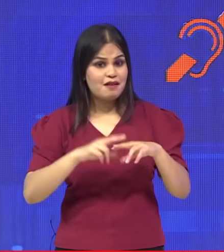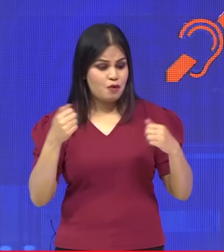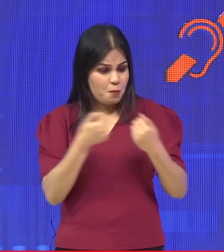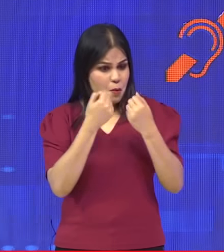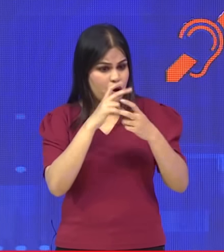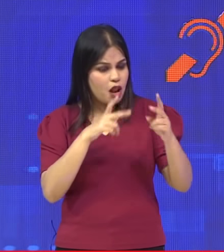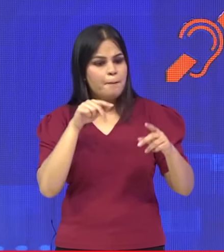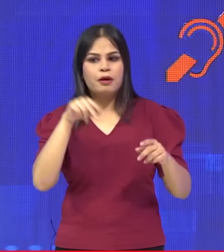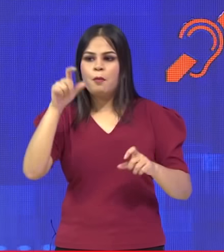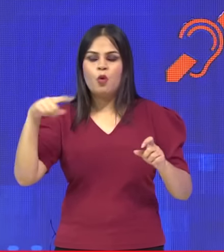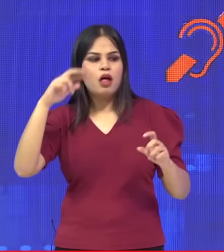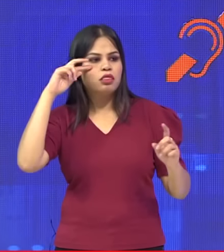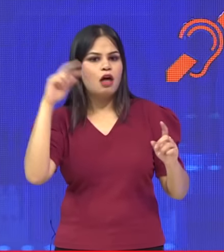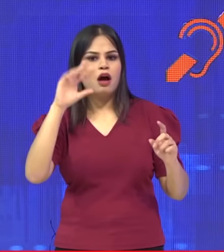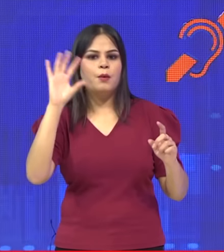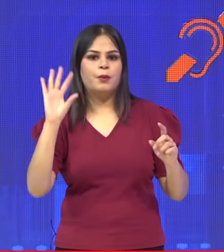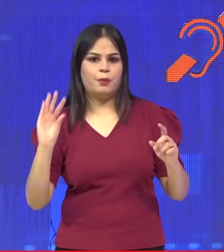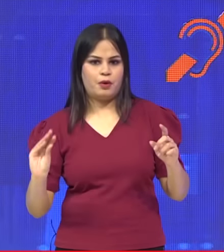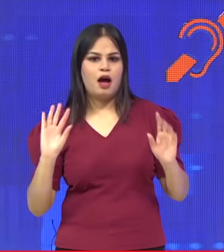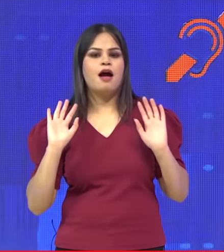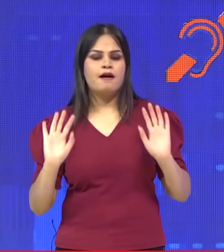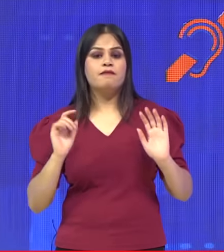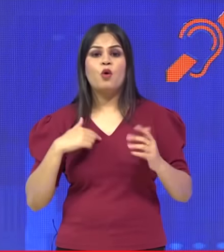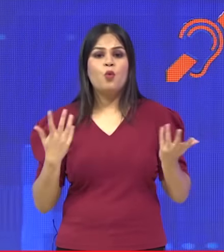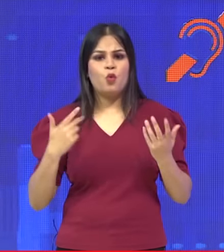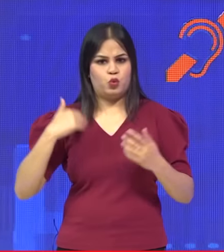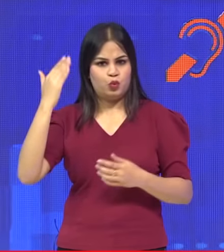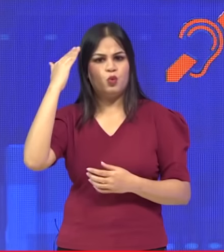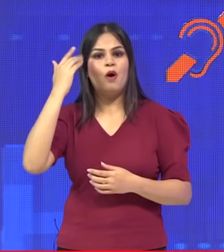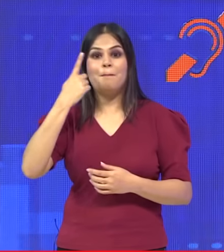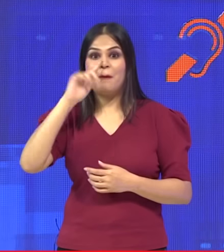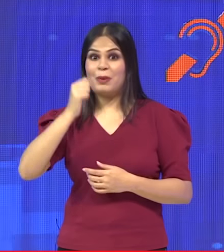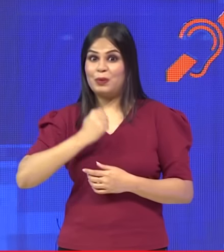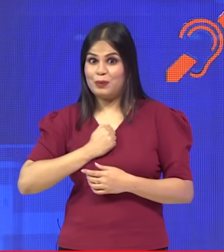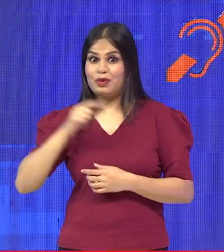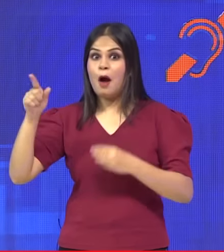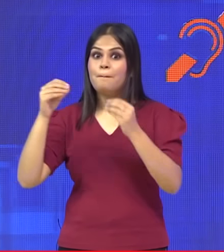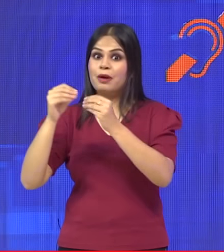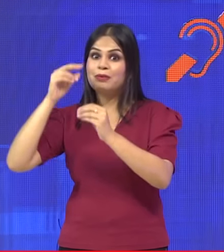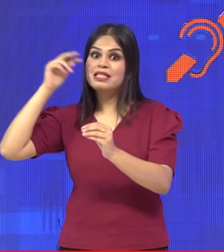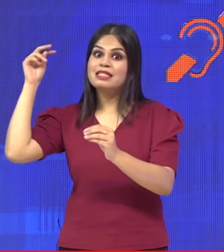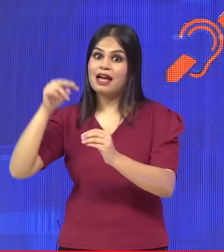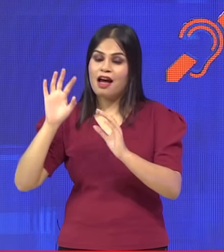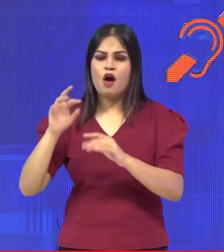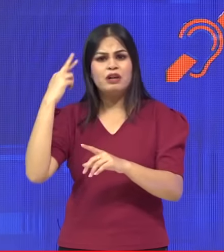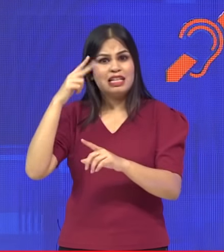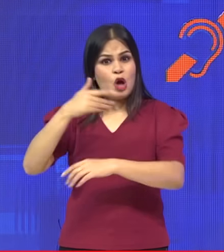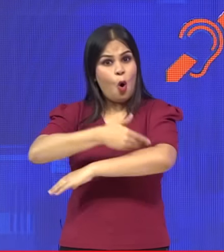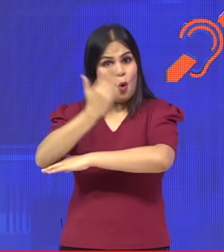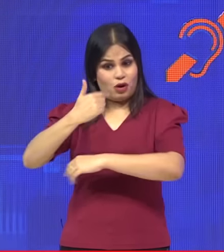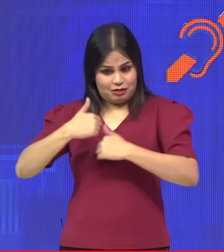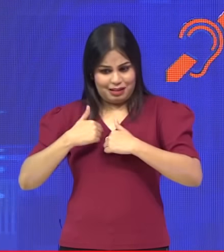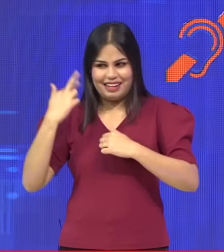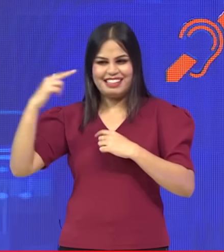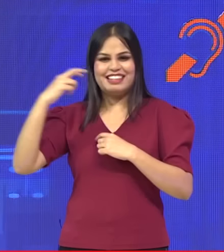रुक जाति है अब मुझे पता है की मेरी मां देखा करती थी शो से पहले देखा